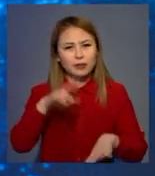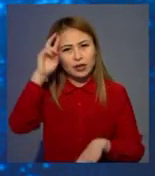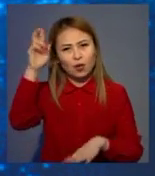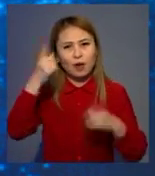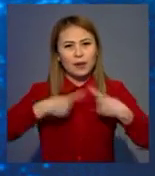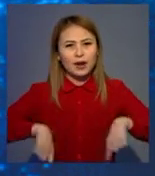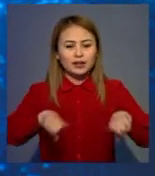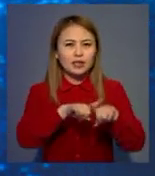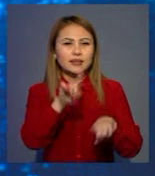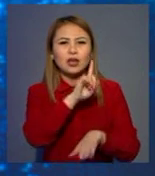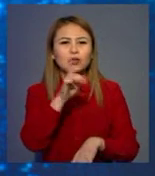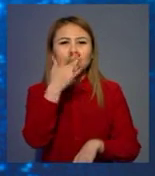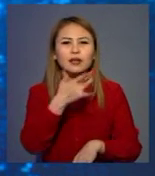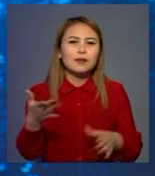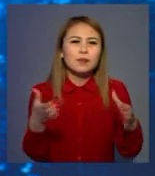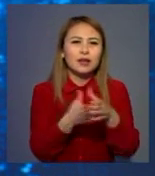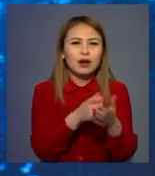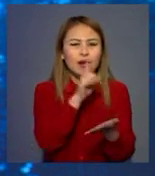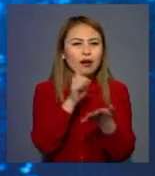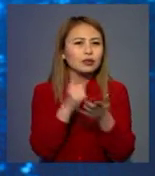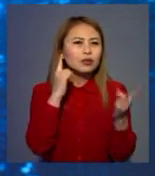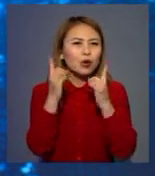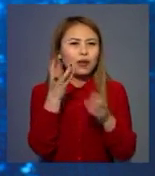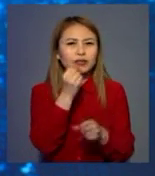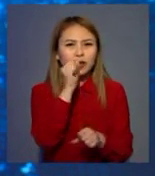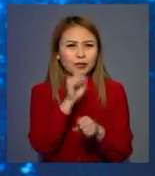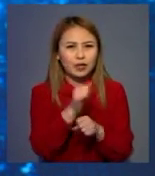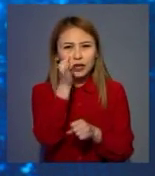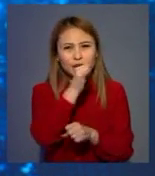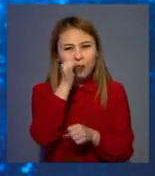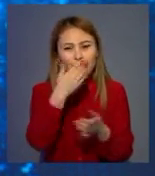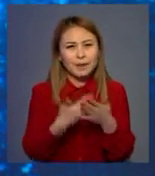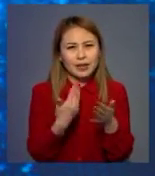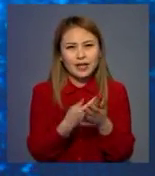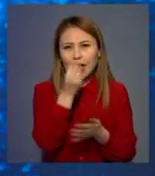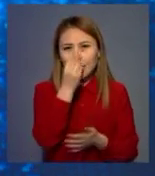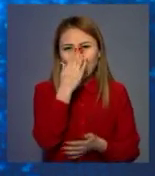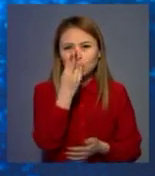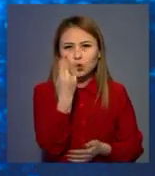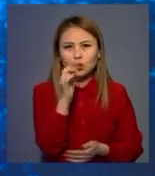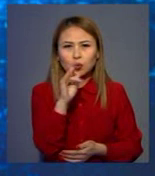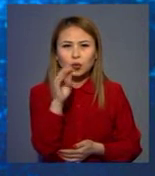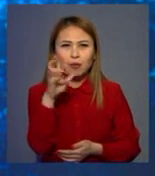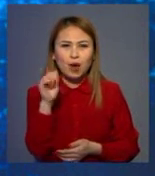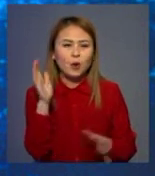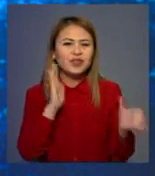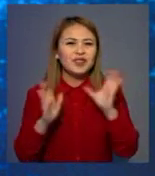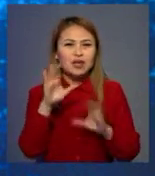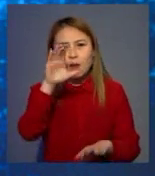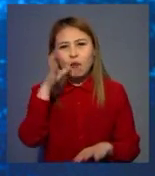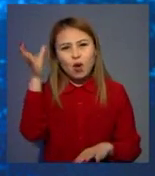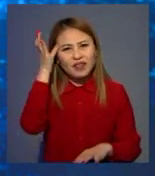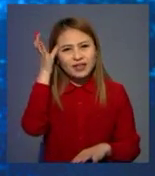және қоғам қайраткерлері, саясаттанушылардың пікірі әлі де толастар емес. Мәселен, Жапониядағы Цукуба университетінің